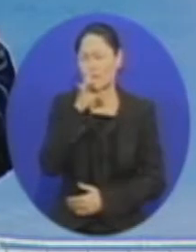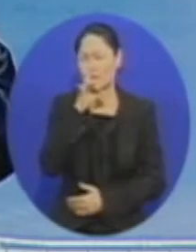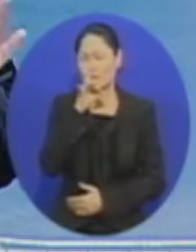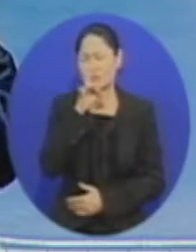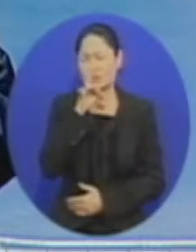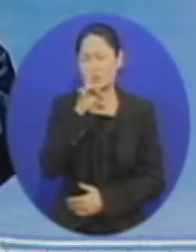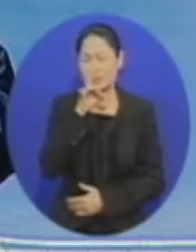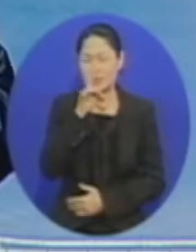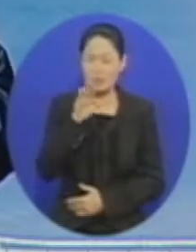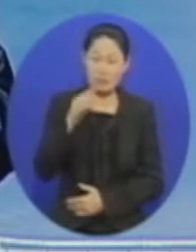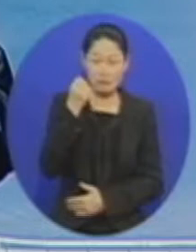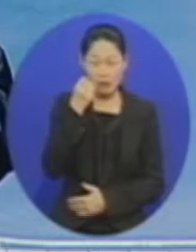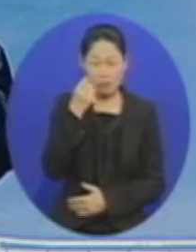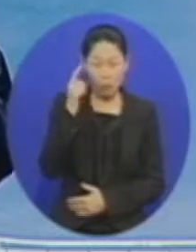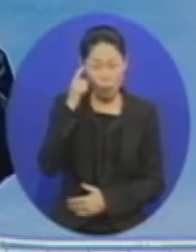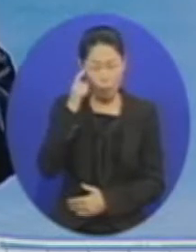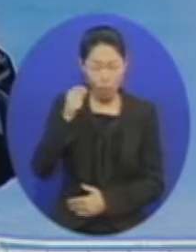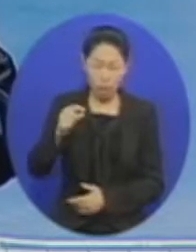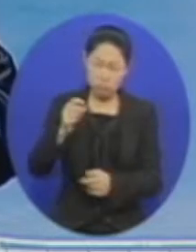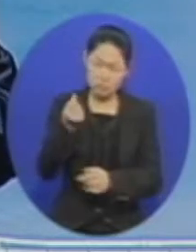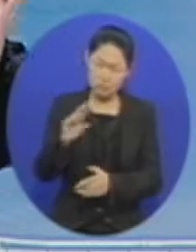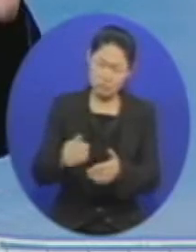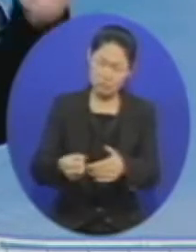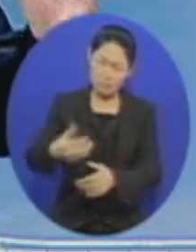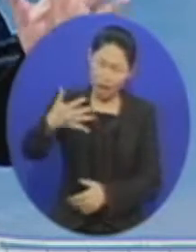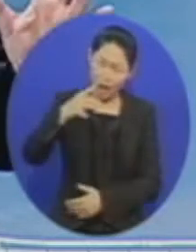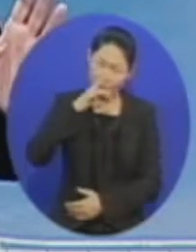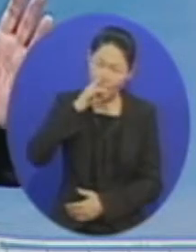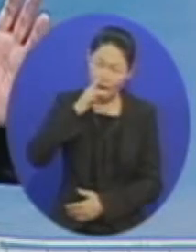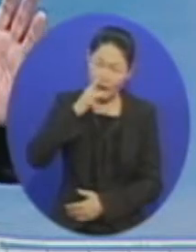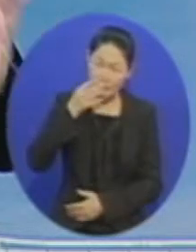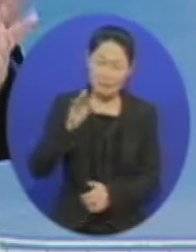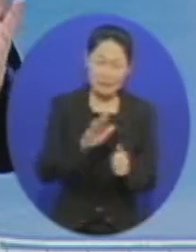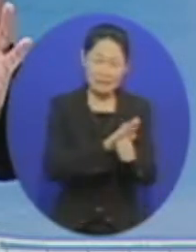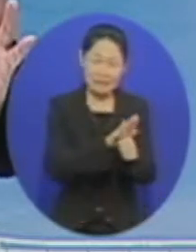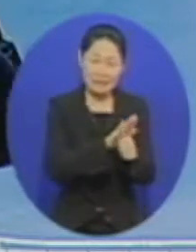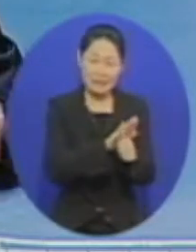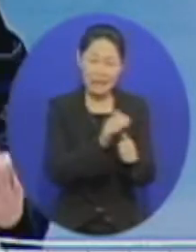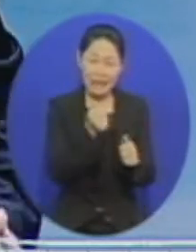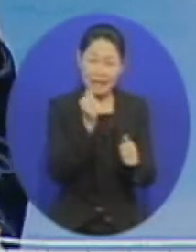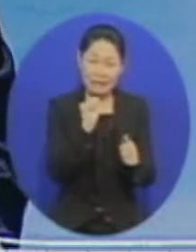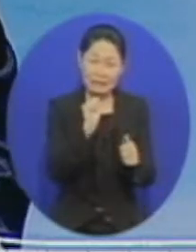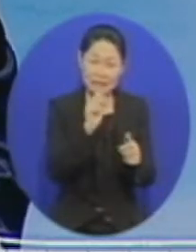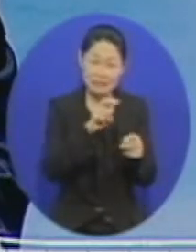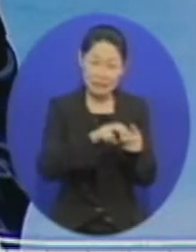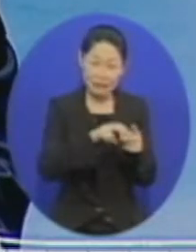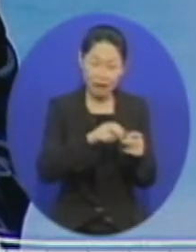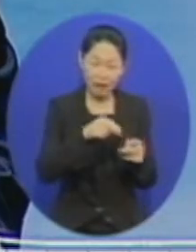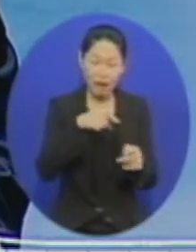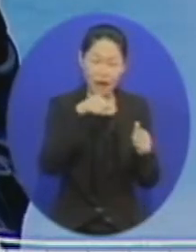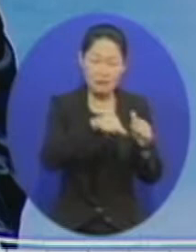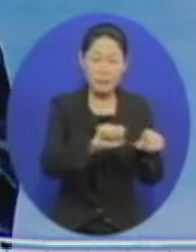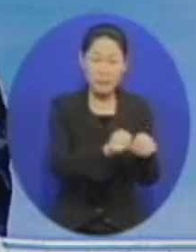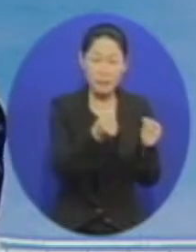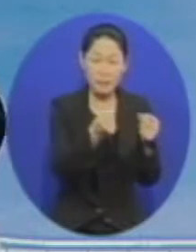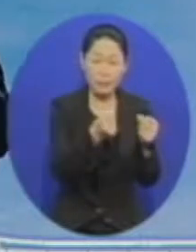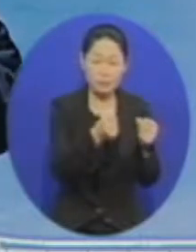왜 안나올까 그래서 as 센터에 가서 고치면 바로 나오게 되죠